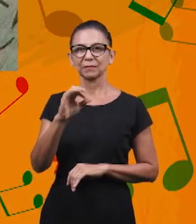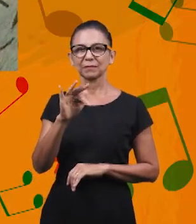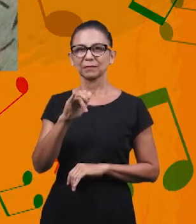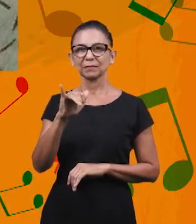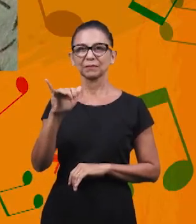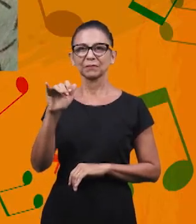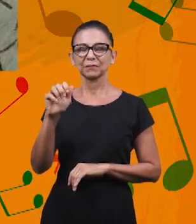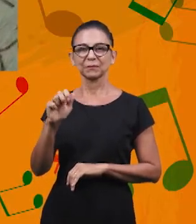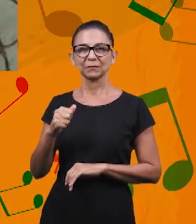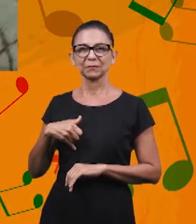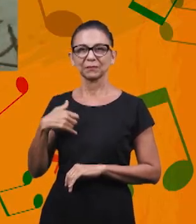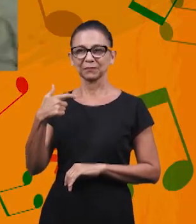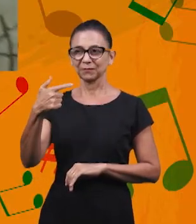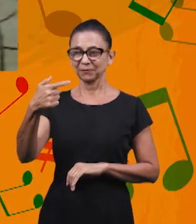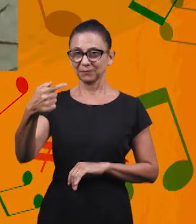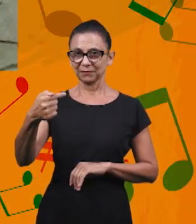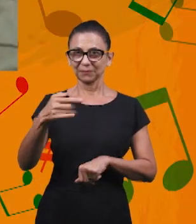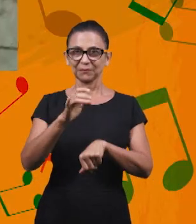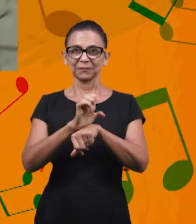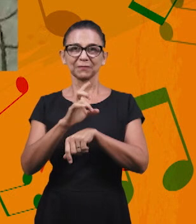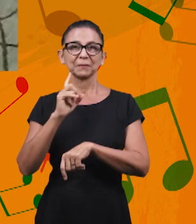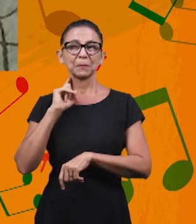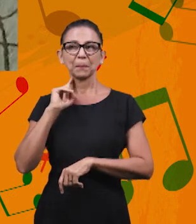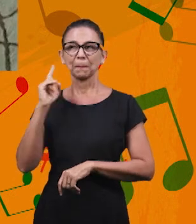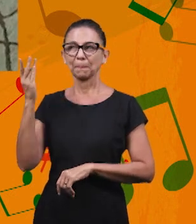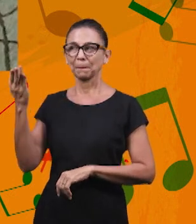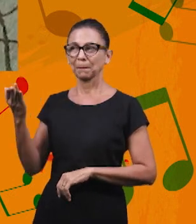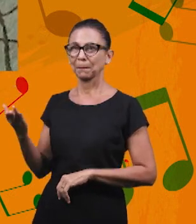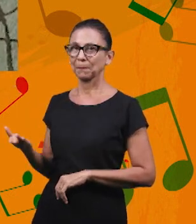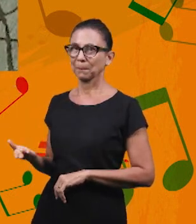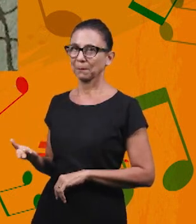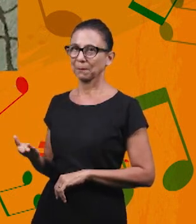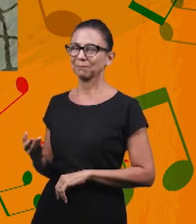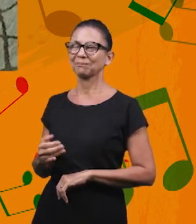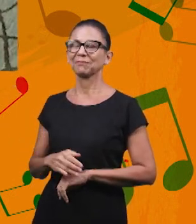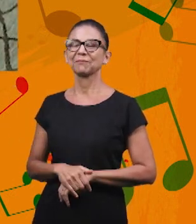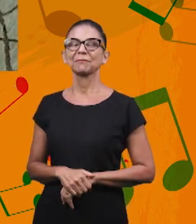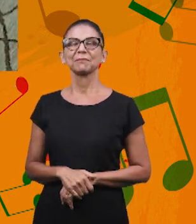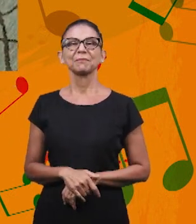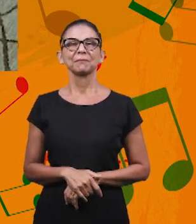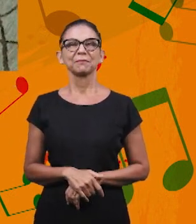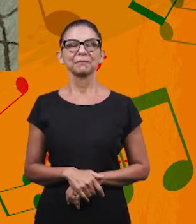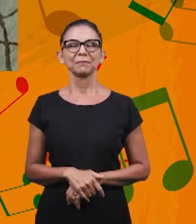Ruth Sofia, 7 ans, do Conselheiro Lafayette, Minas Gerais.